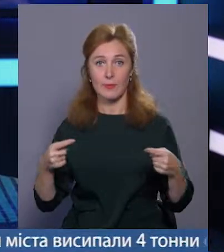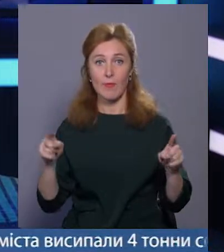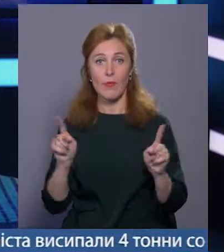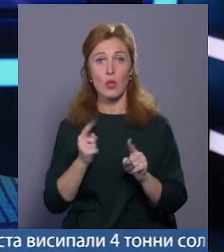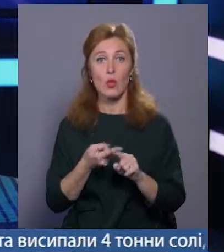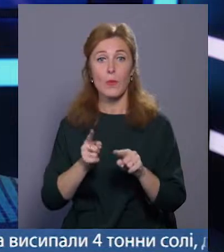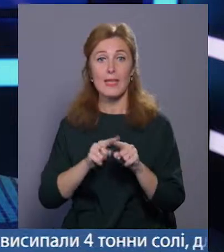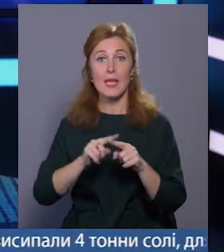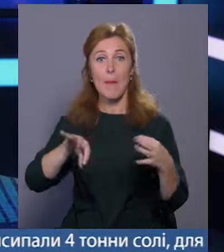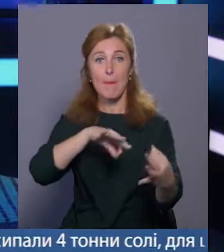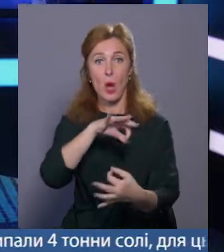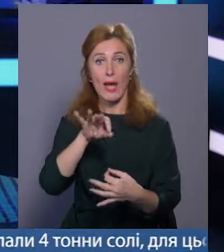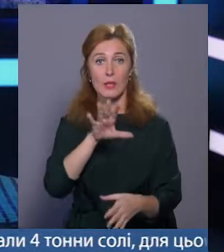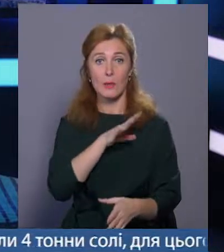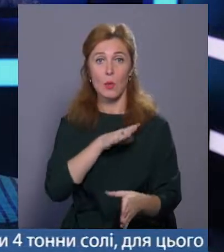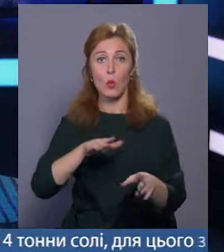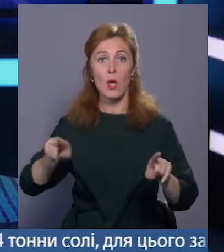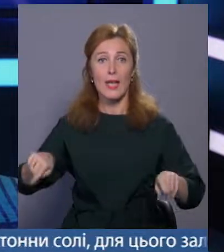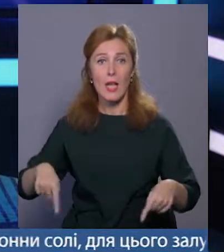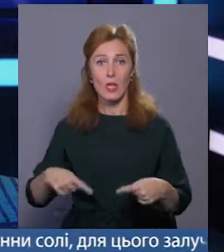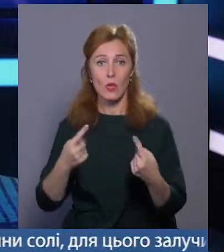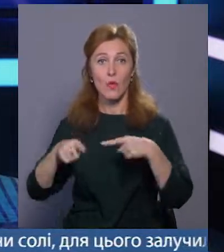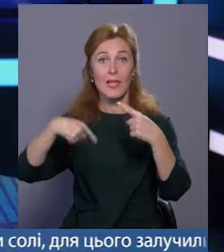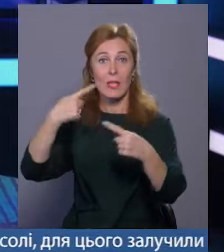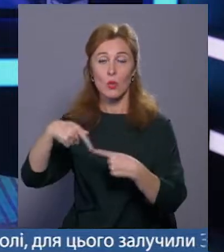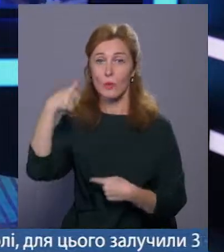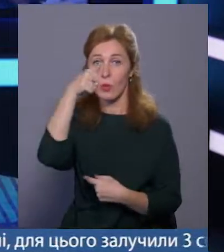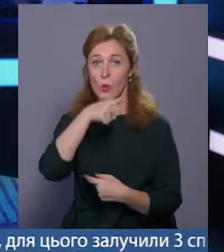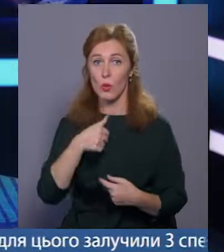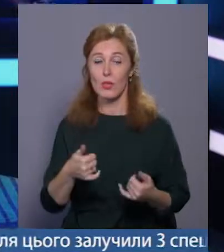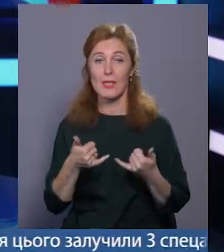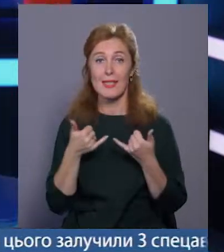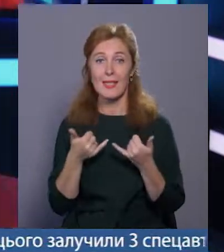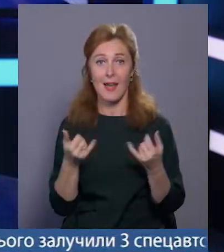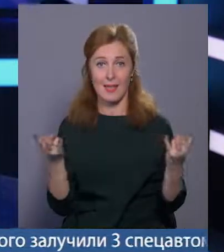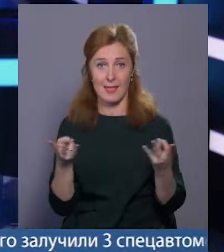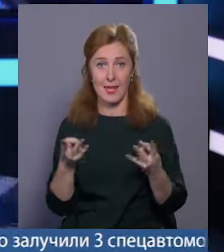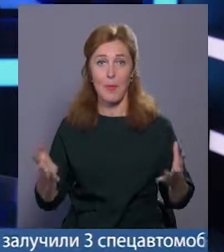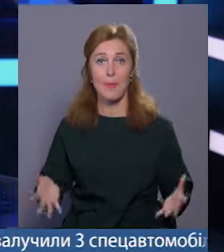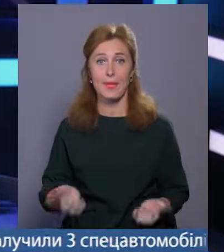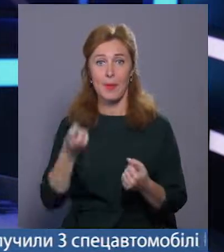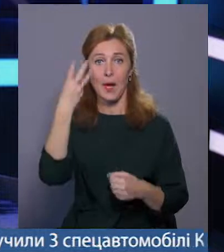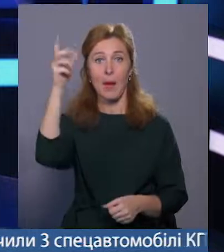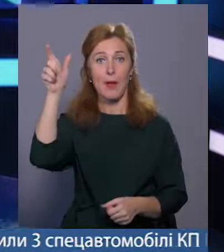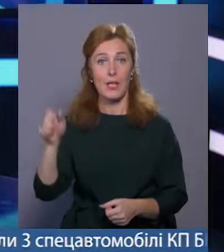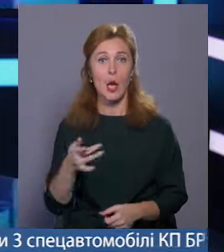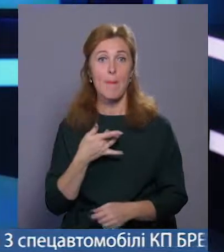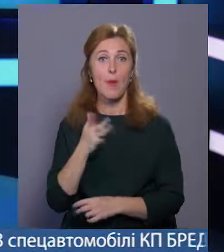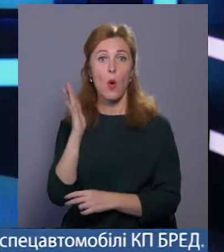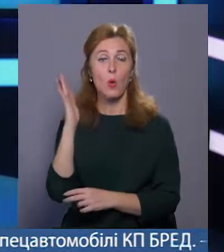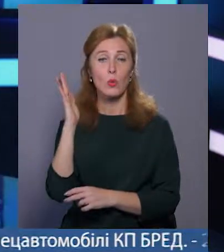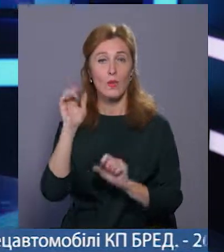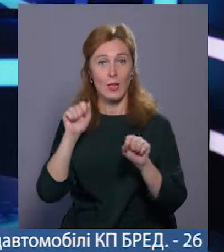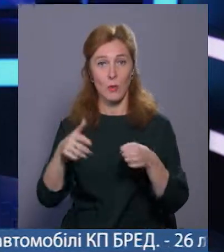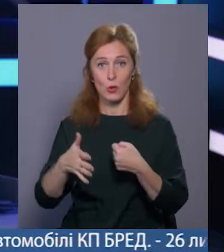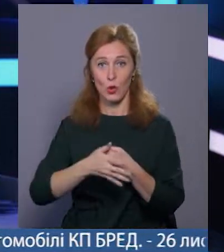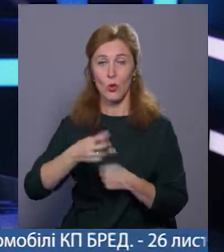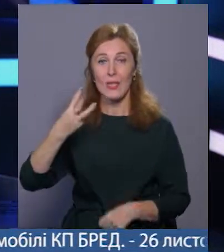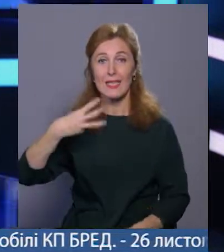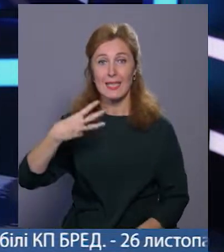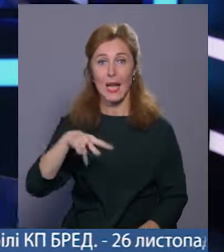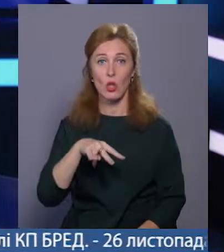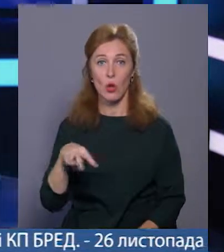ці проєкти були реалізовані у наступному році, вже зараз потрібна підтримка хмельничан. Проголосувати можна до 30